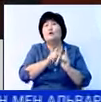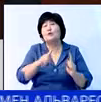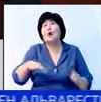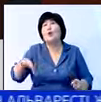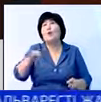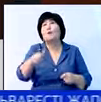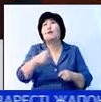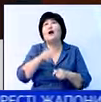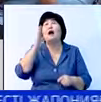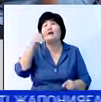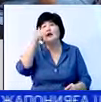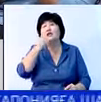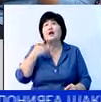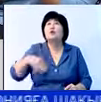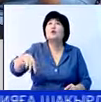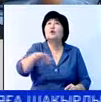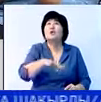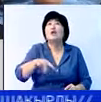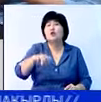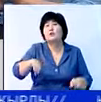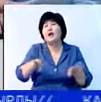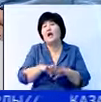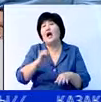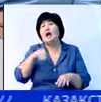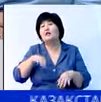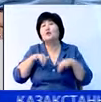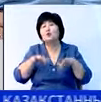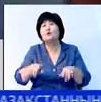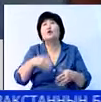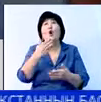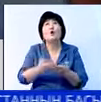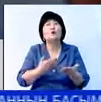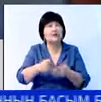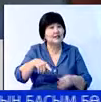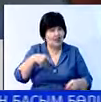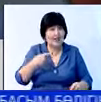облыс әкімі алдағы жылы Сыр өңірінде республикалық дәрежеде айтыс өткізу туралы ұсынысын жеткізді.